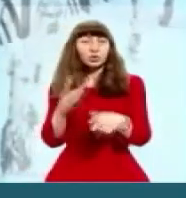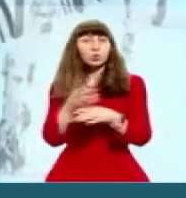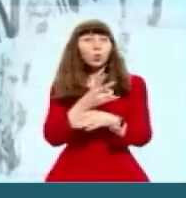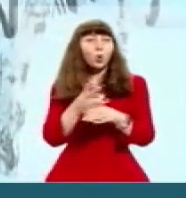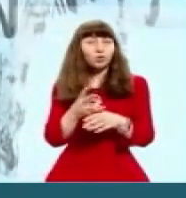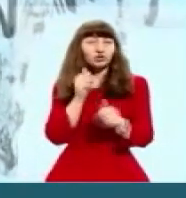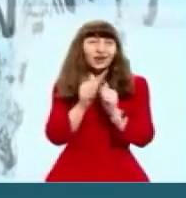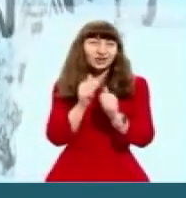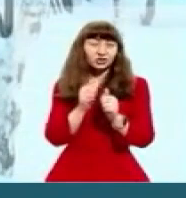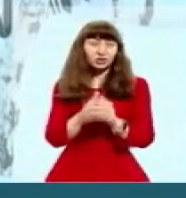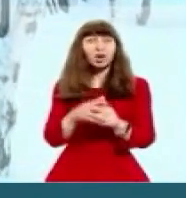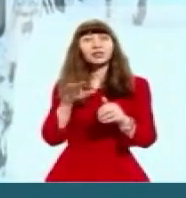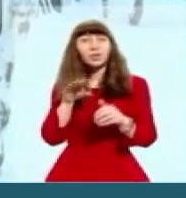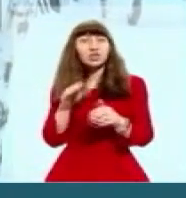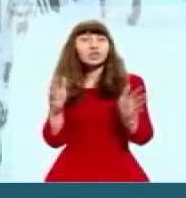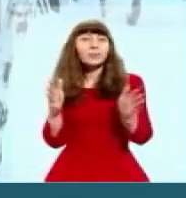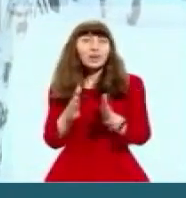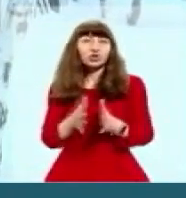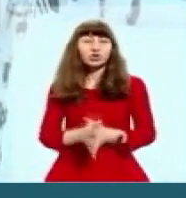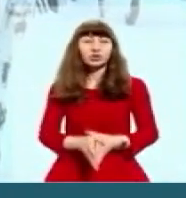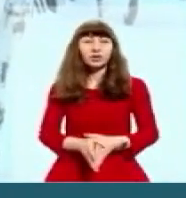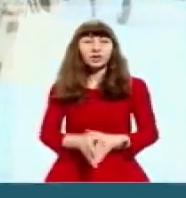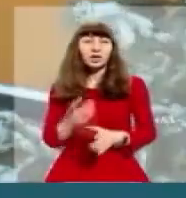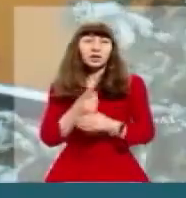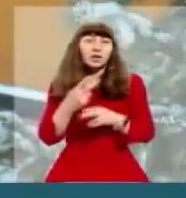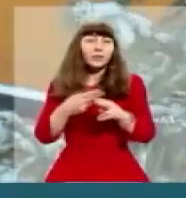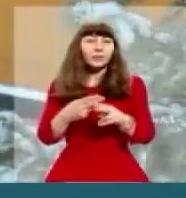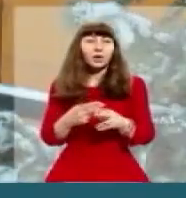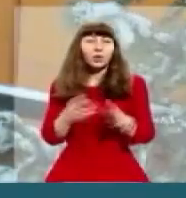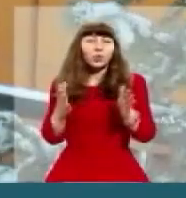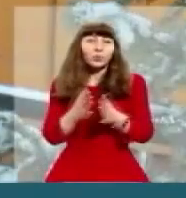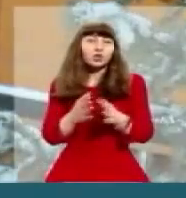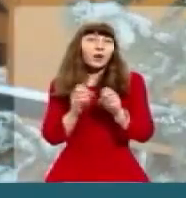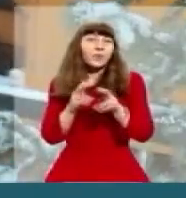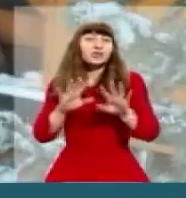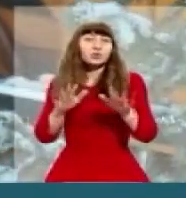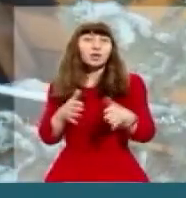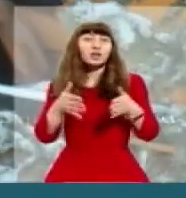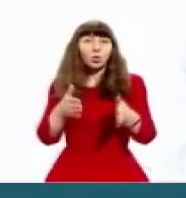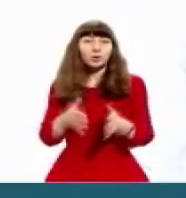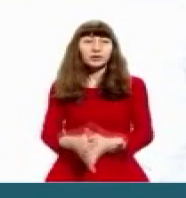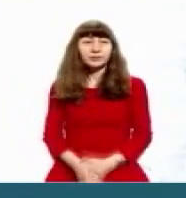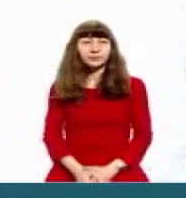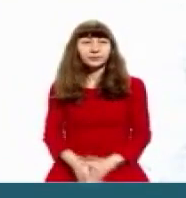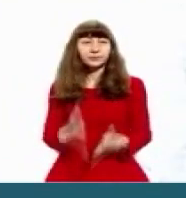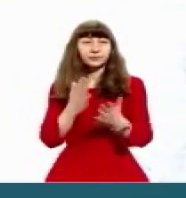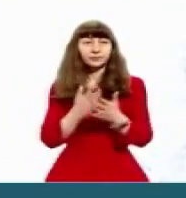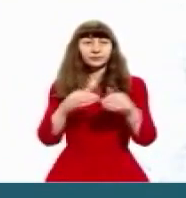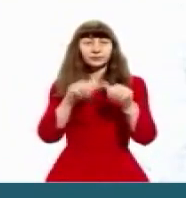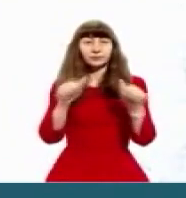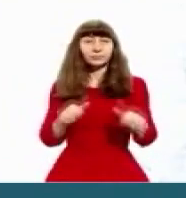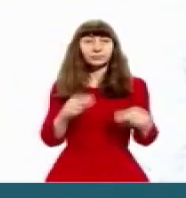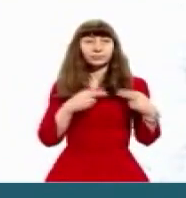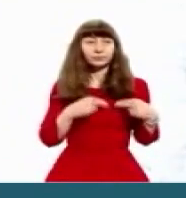ночью, когда машин на улицах города становится значительно меньше. Это уменьшает риски опасных ситуаций на дорогах Кустаная. Имеется система